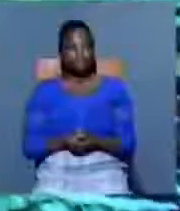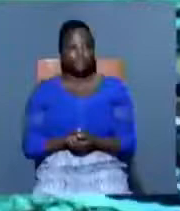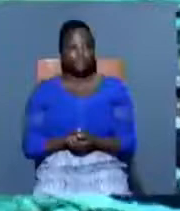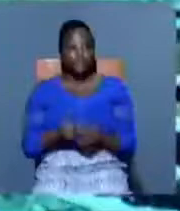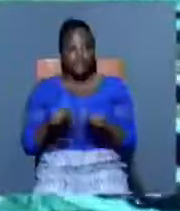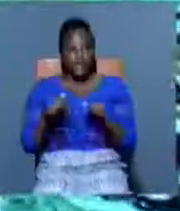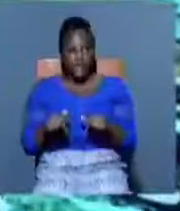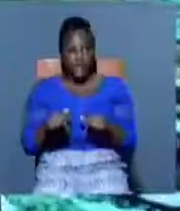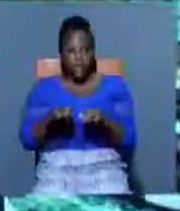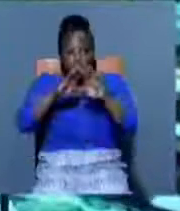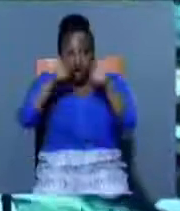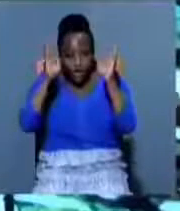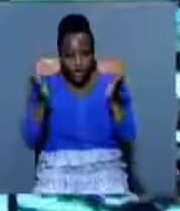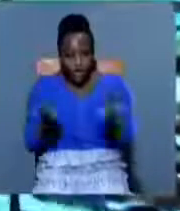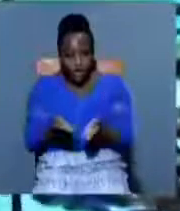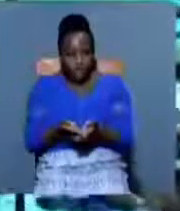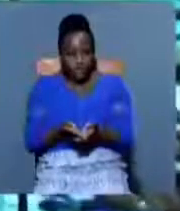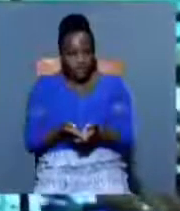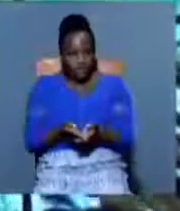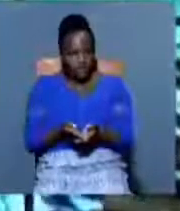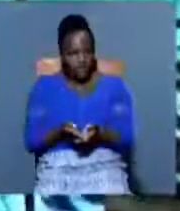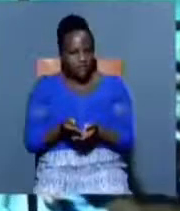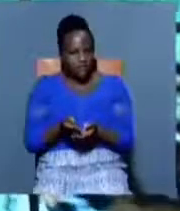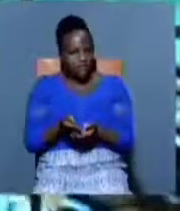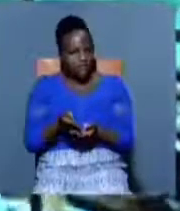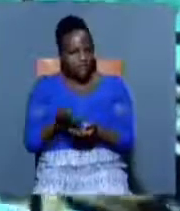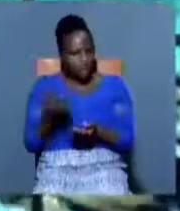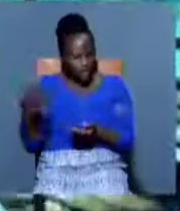leo duniani inavyoaminika sio kwa wote.